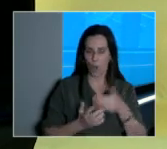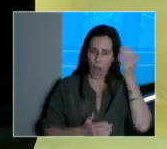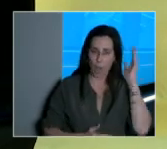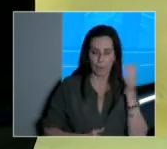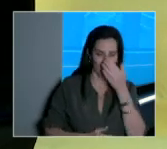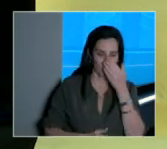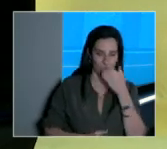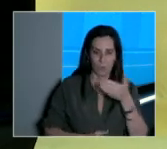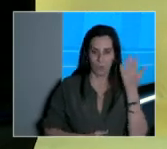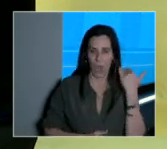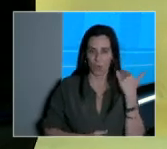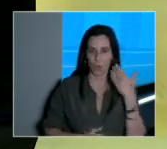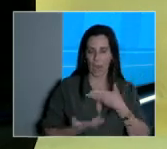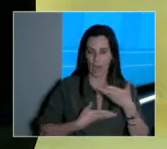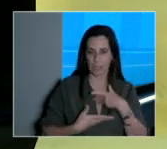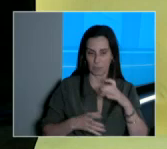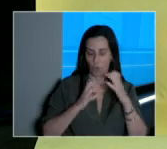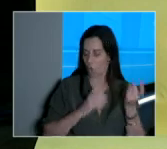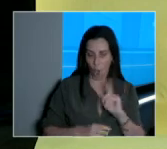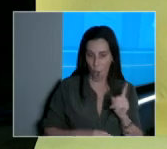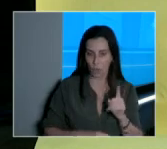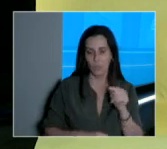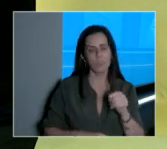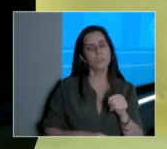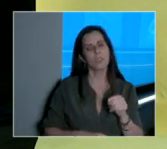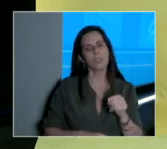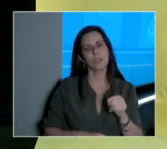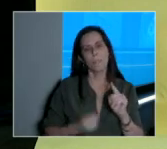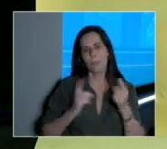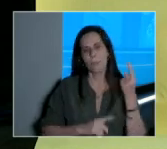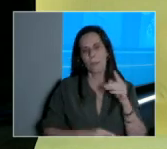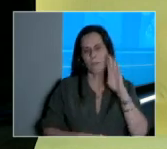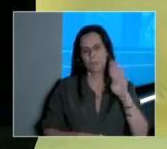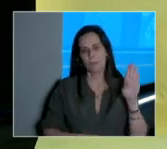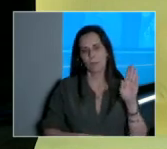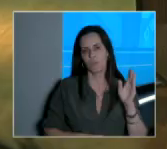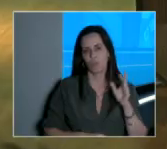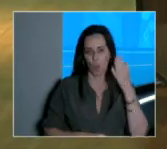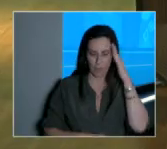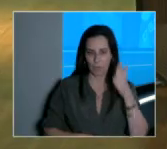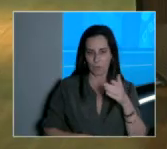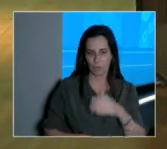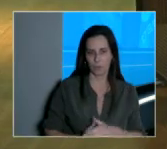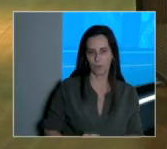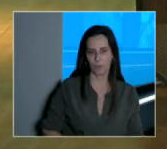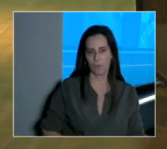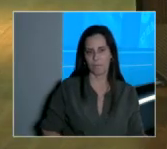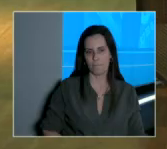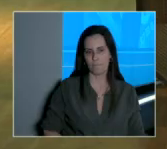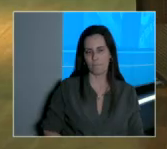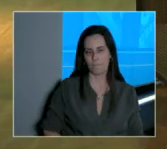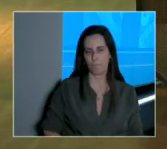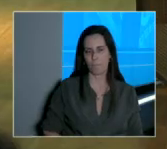אחד שהיו ביחסים כאלה ואחרים עם התקשורת, אלא במקרה אחד בנימין נתניהו, אף אחד לא מכיר אותו, זה במקרה ראש הממשלה.